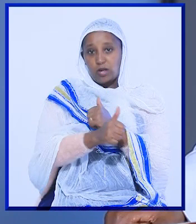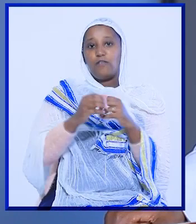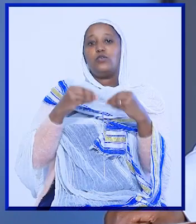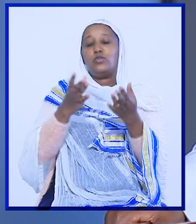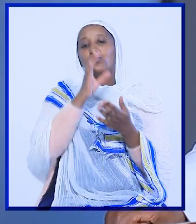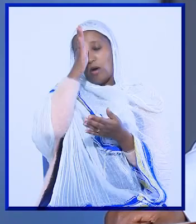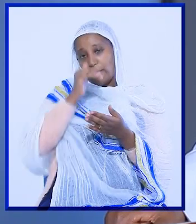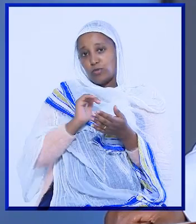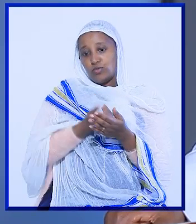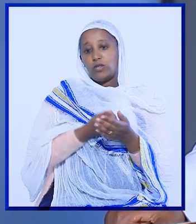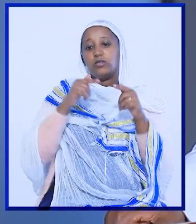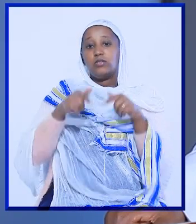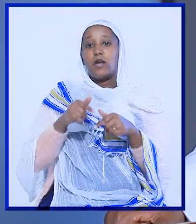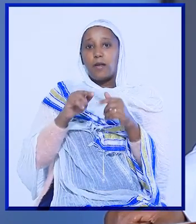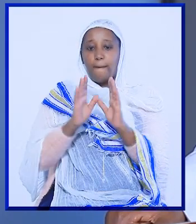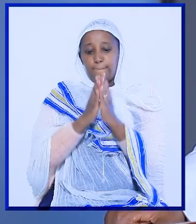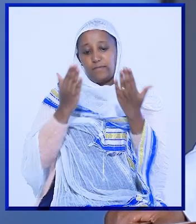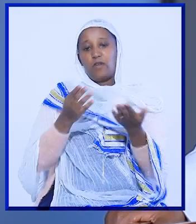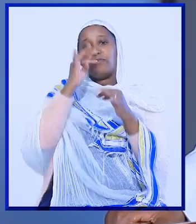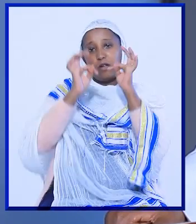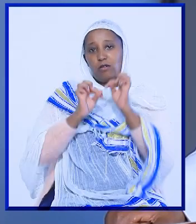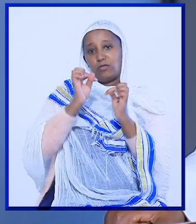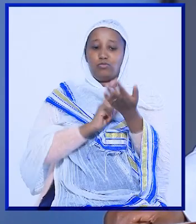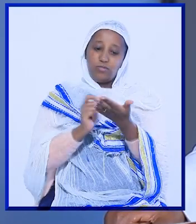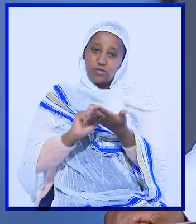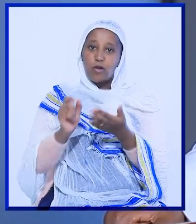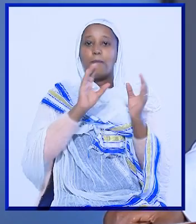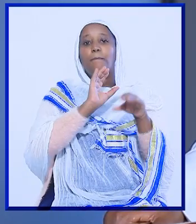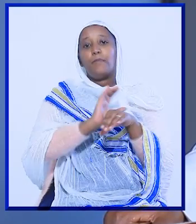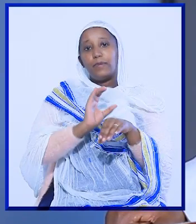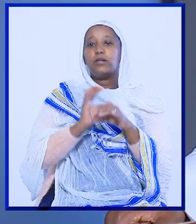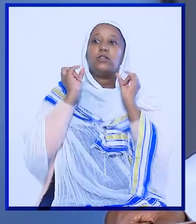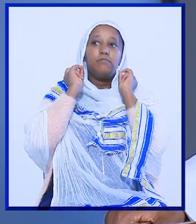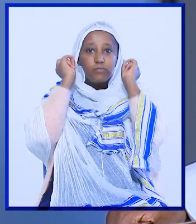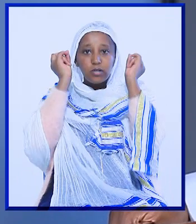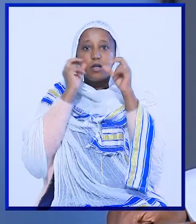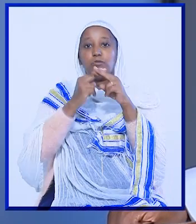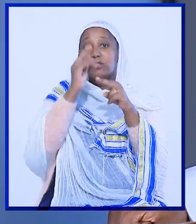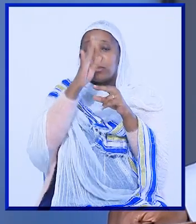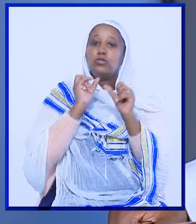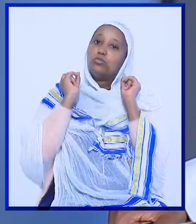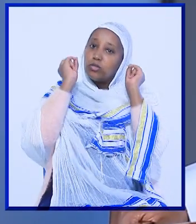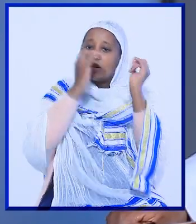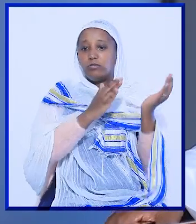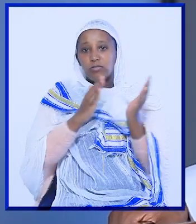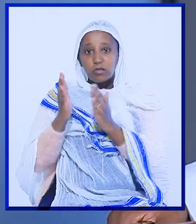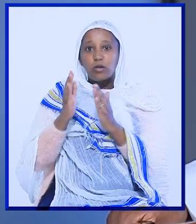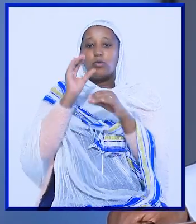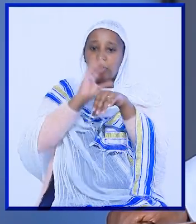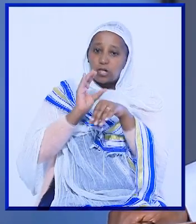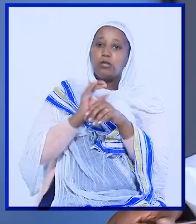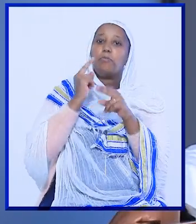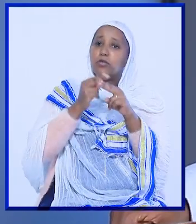ለሞት ራሳቸውን ስለ ክርስትና አሳልፎ የሰጡ አባቶቻችን ዛሬ በስንክሳር ታሪካቸው ተዘግቧል። በቤተ ክርስቲያን ጽላት